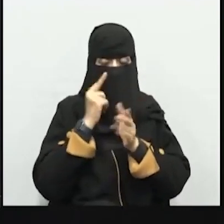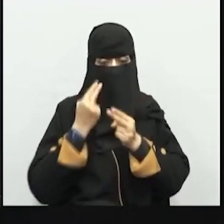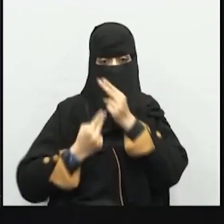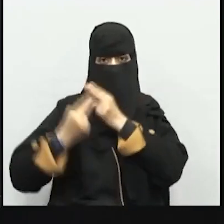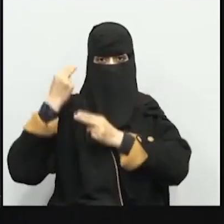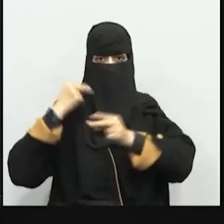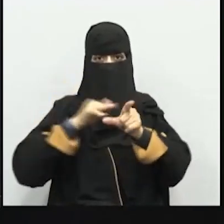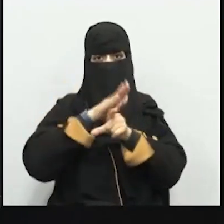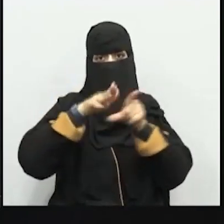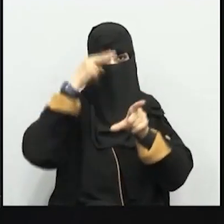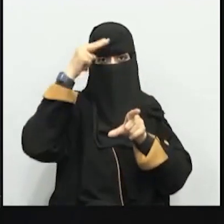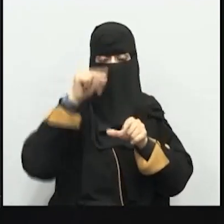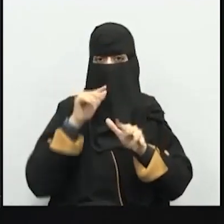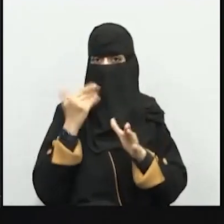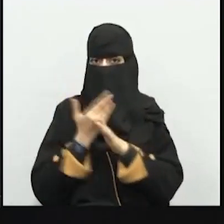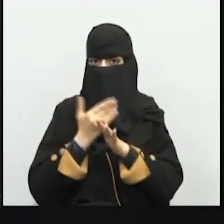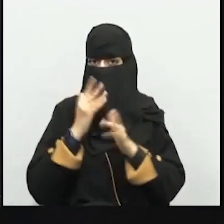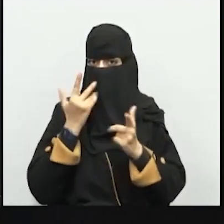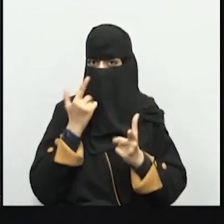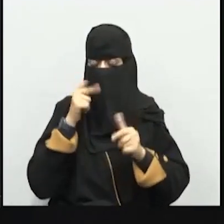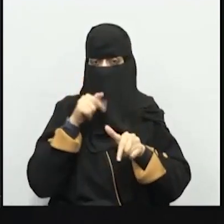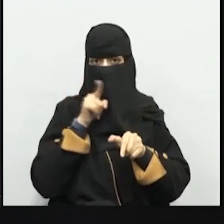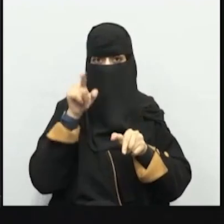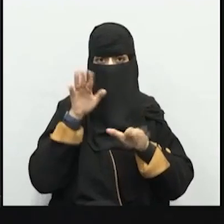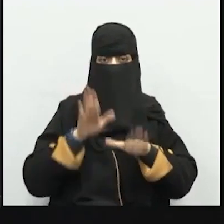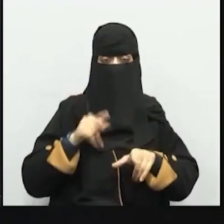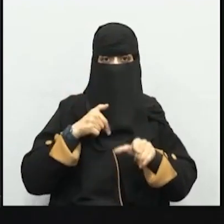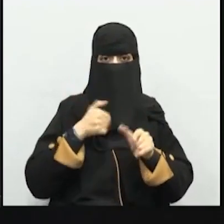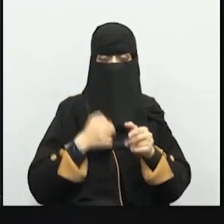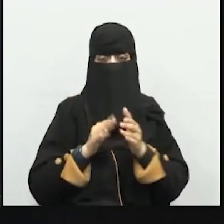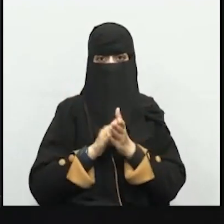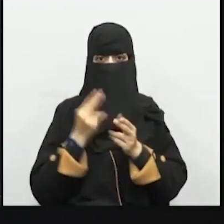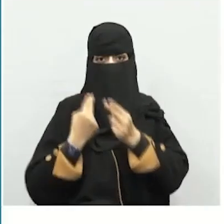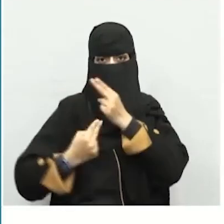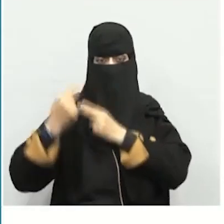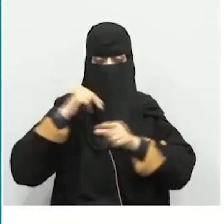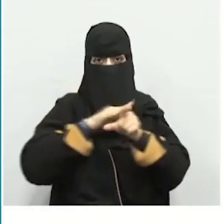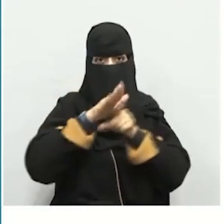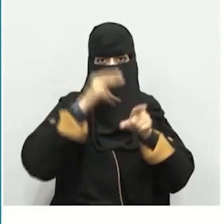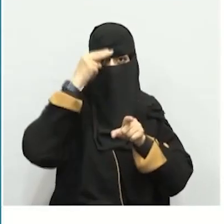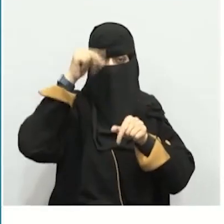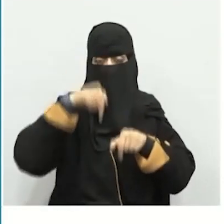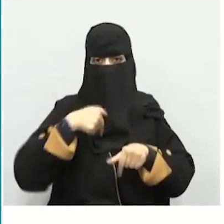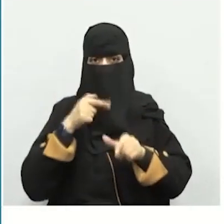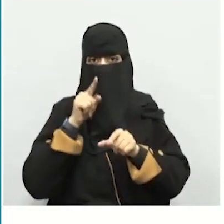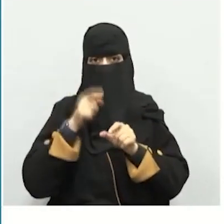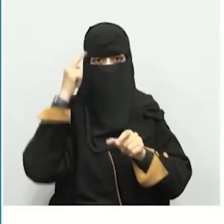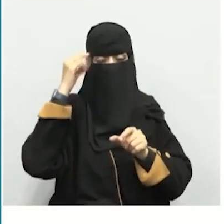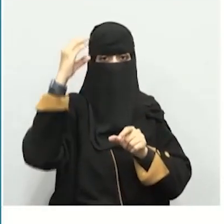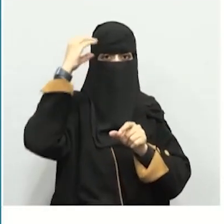بتاريخ الوطن. يعتني خادم الحرمين الشريفين الملك سلمان بن عبد العزيز بالتاريخ الوطني لأنه